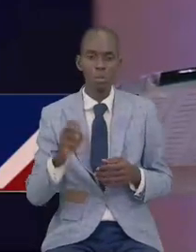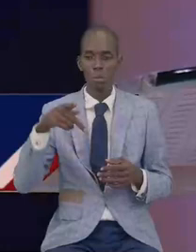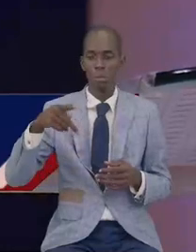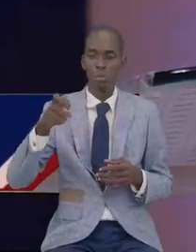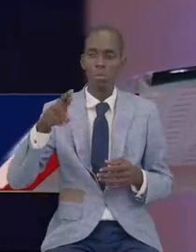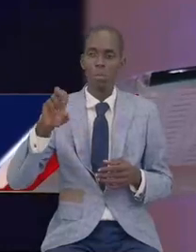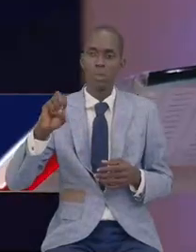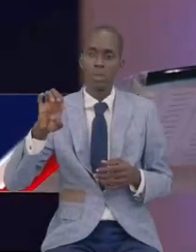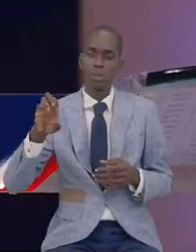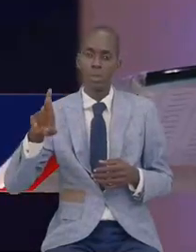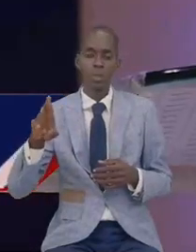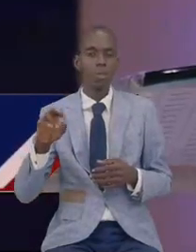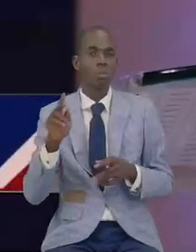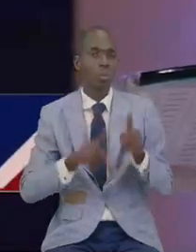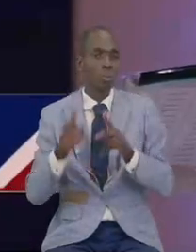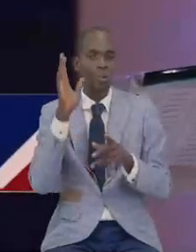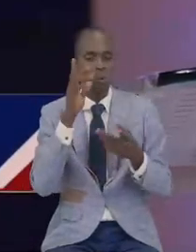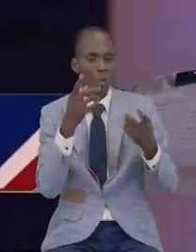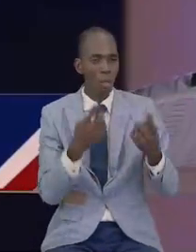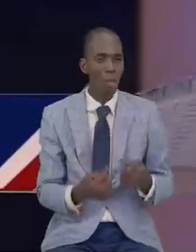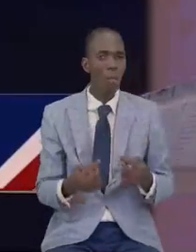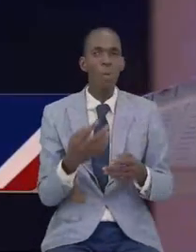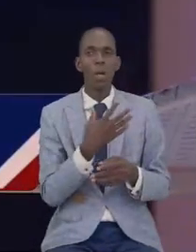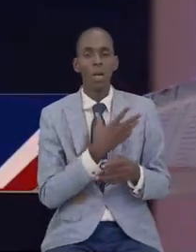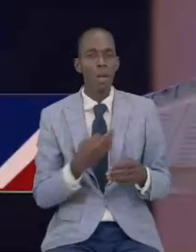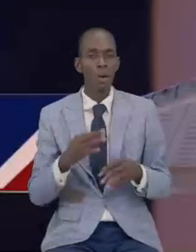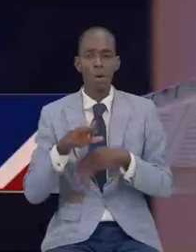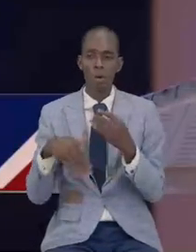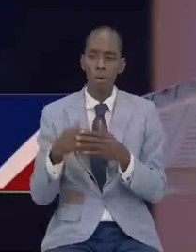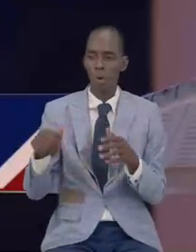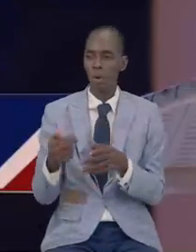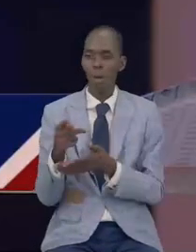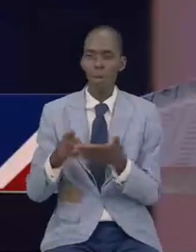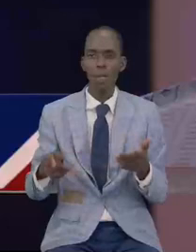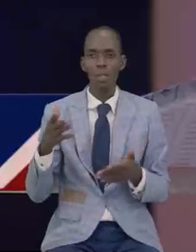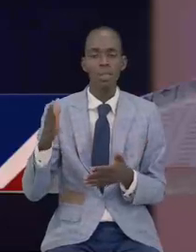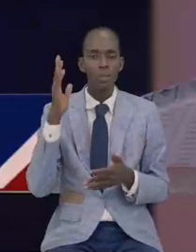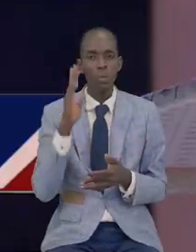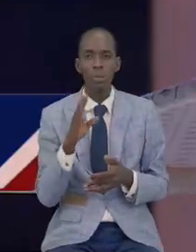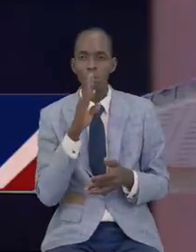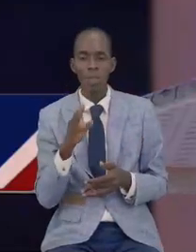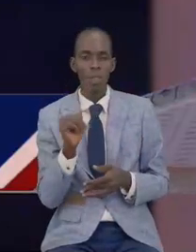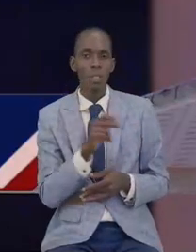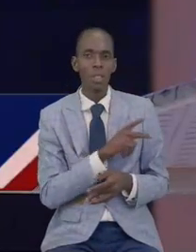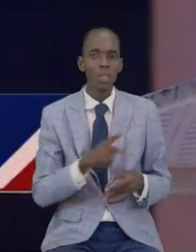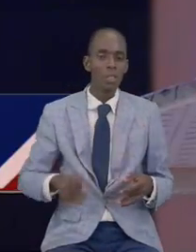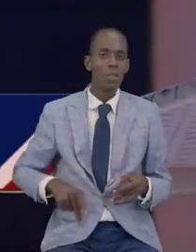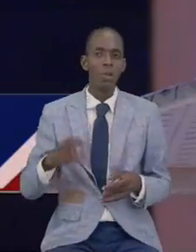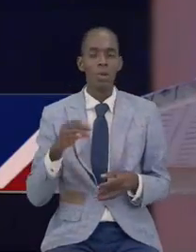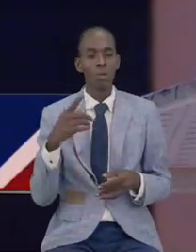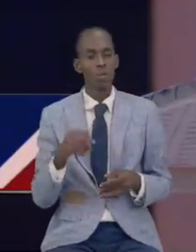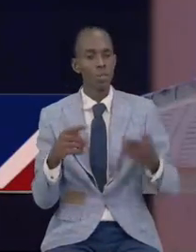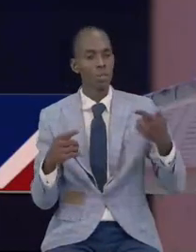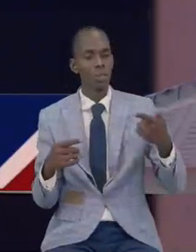l'Empire Médo-Perse avec la poitrine de cuivre. D'autre part, il y a le royaume